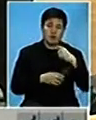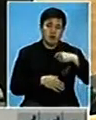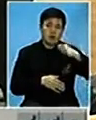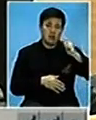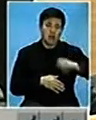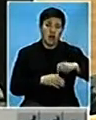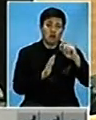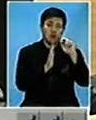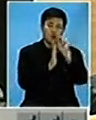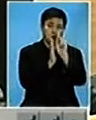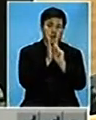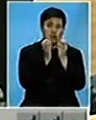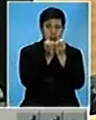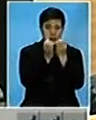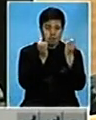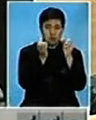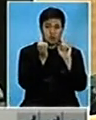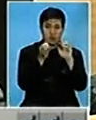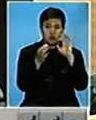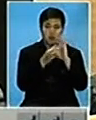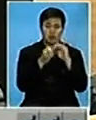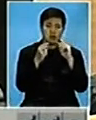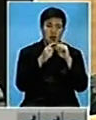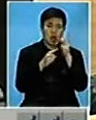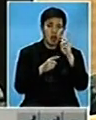ญในคดีซุกหุ้น